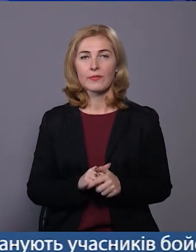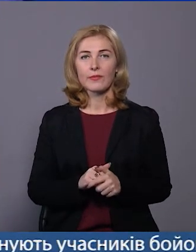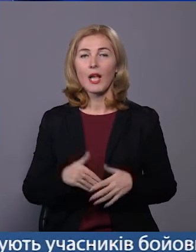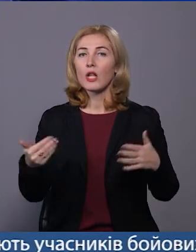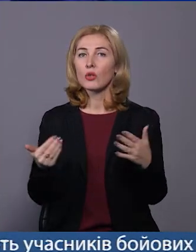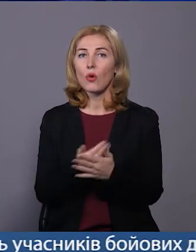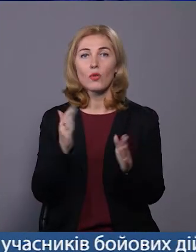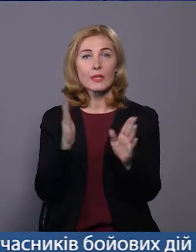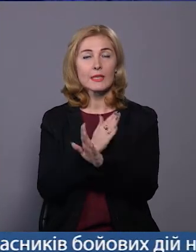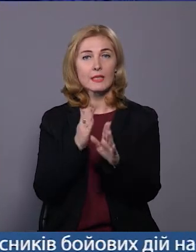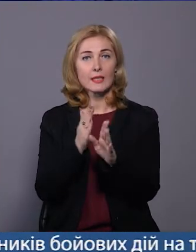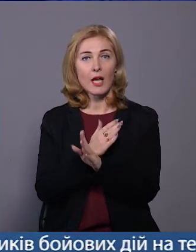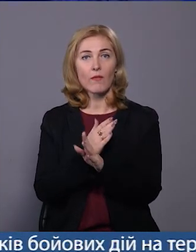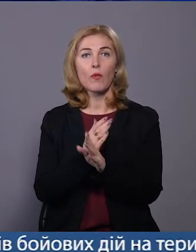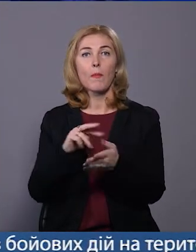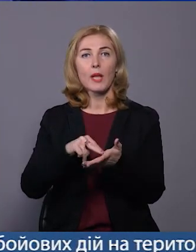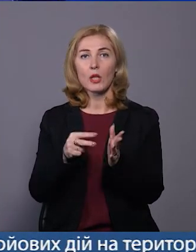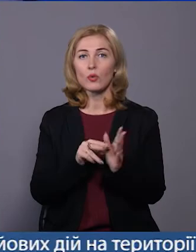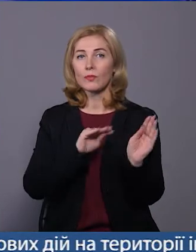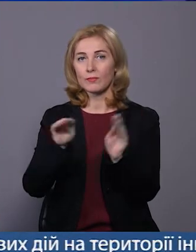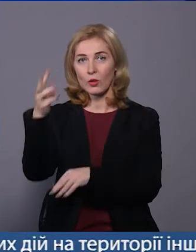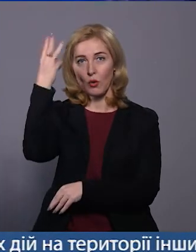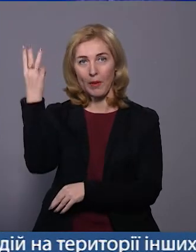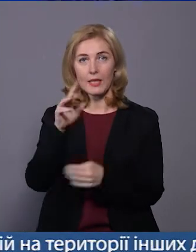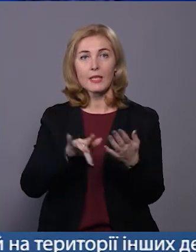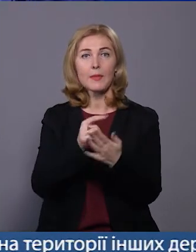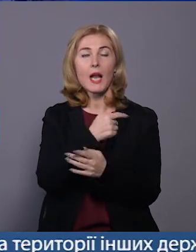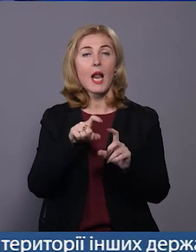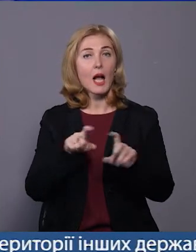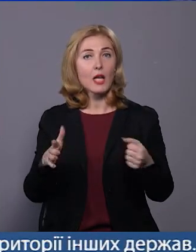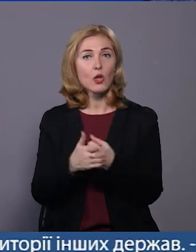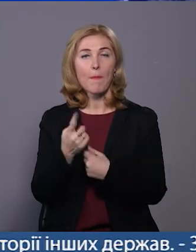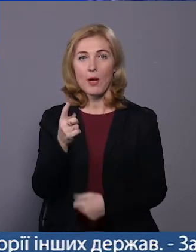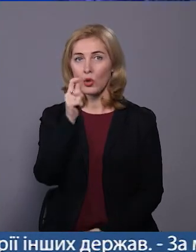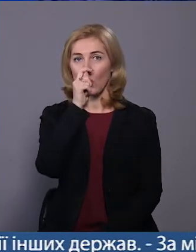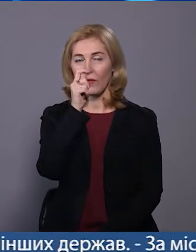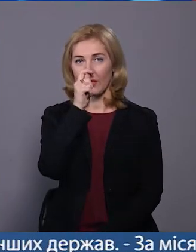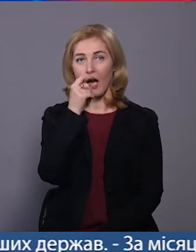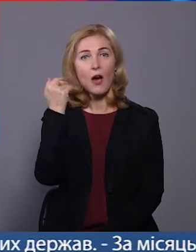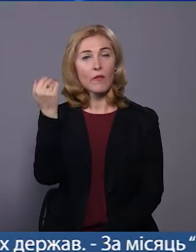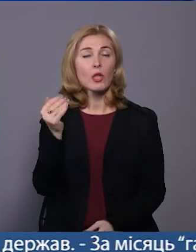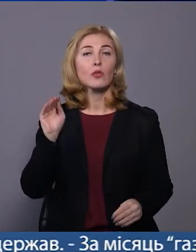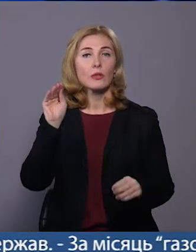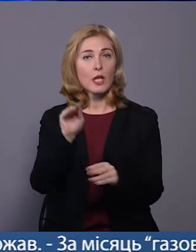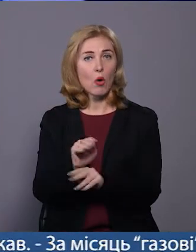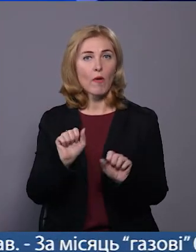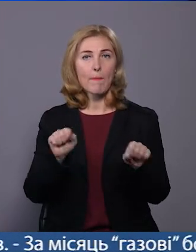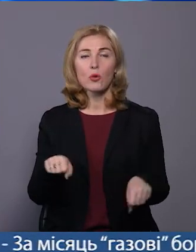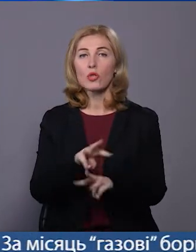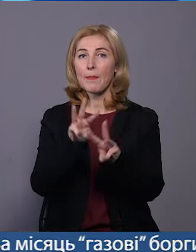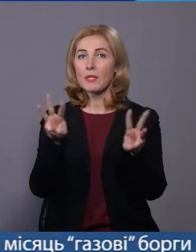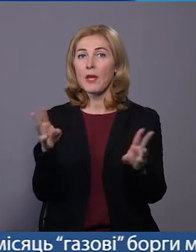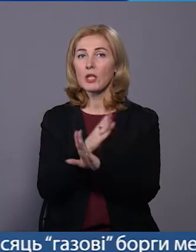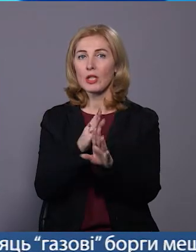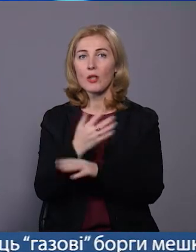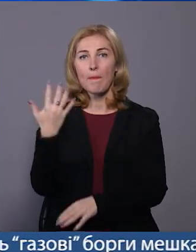Нову кисневу станцію планують встановити у Хмельницькій міській лікарні до 1 квітня. Вона додатково зможе забезпечити